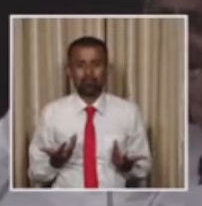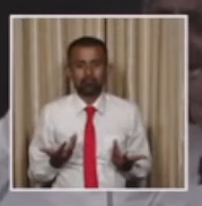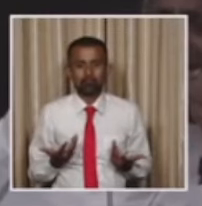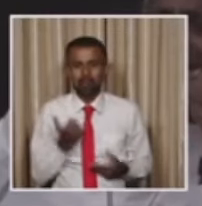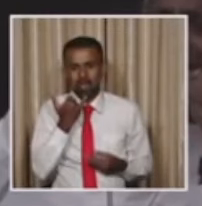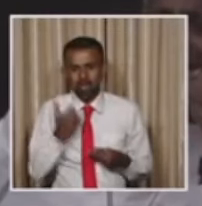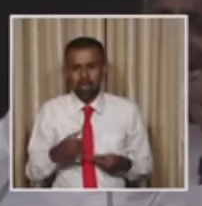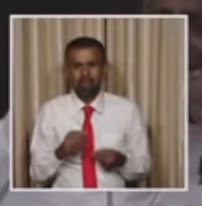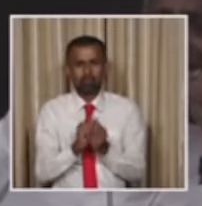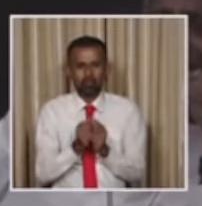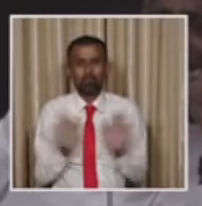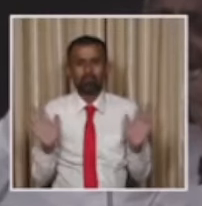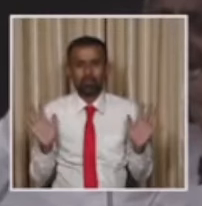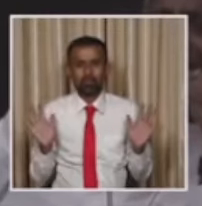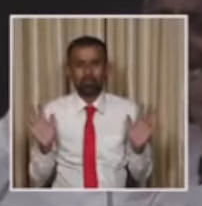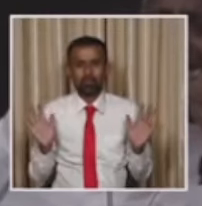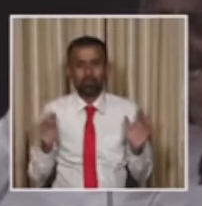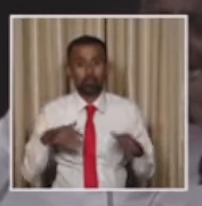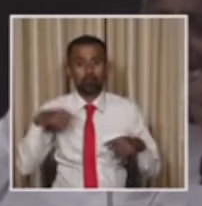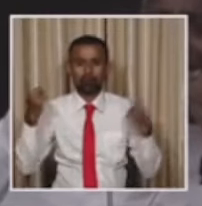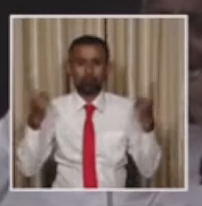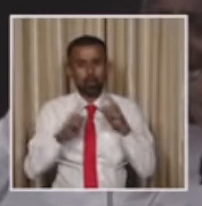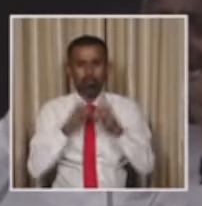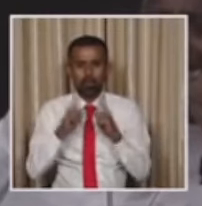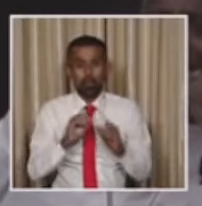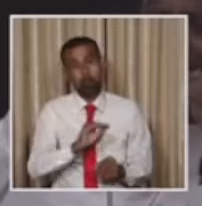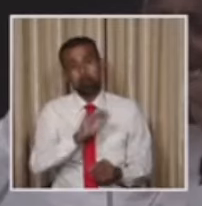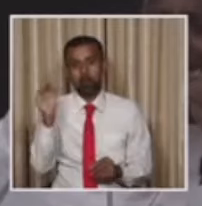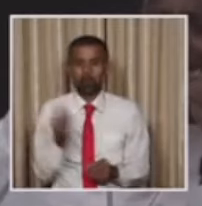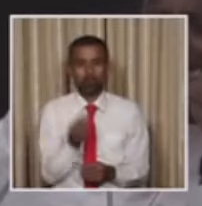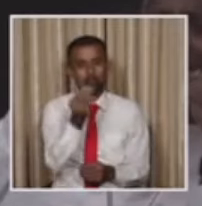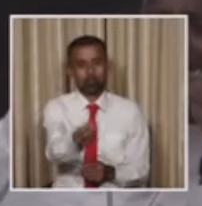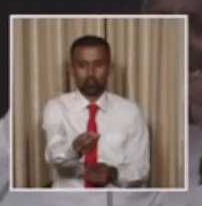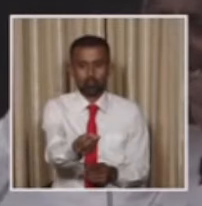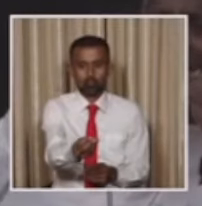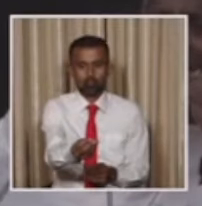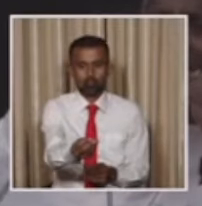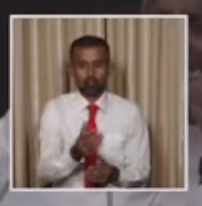සරල සංශෝධනයක් පනත තියෙන්නේ. අපි වෙනම සාකච්ඡා කළා ඒක පස්සේ උනම් ගේමු.